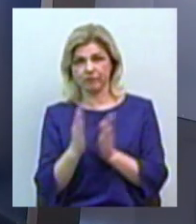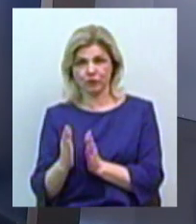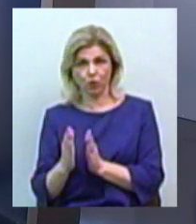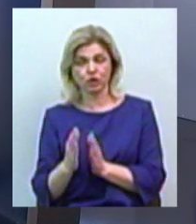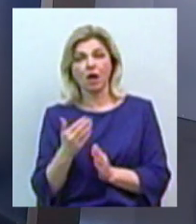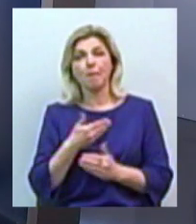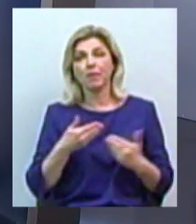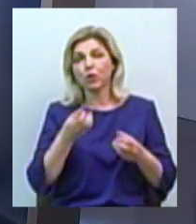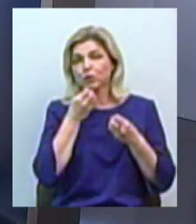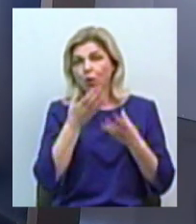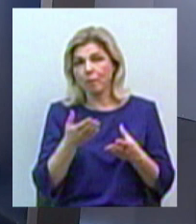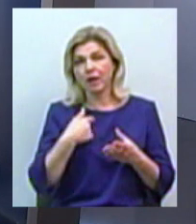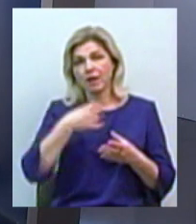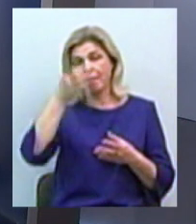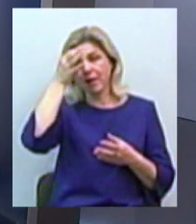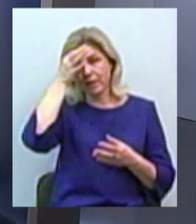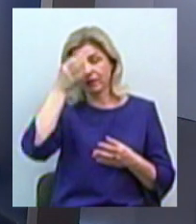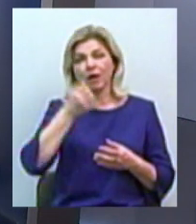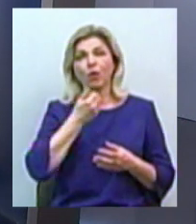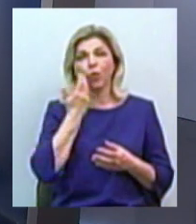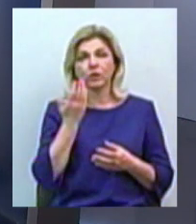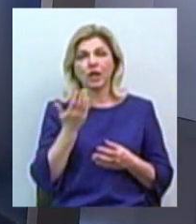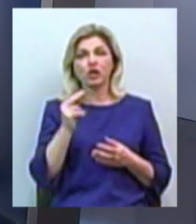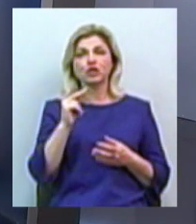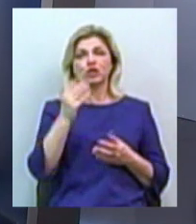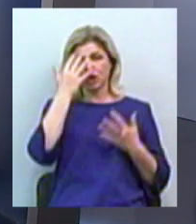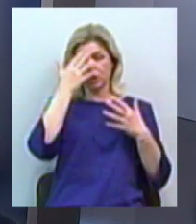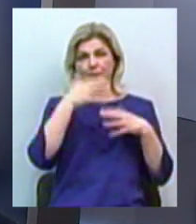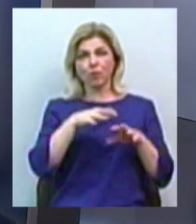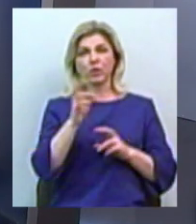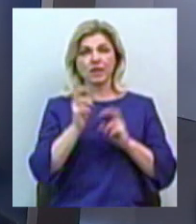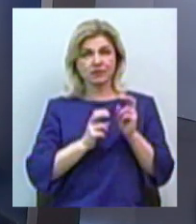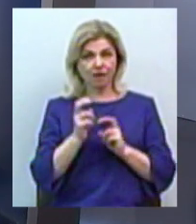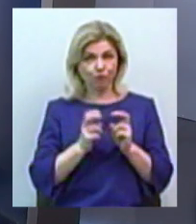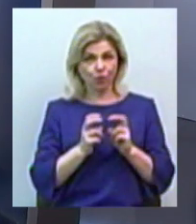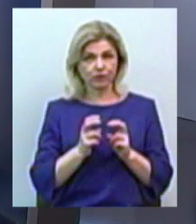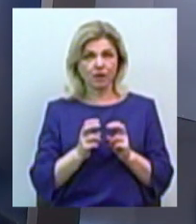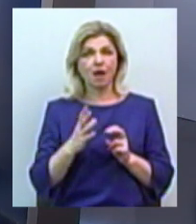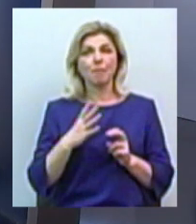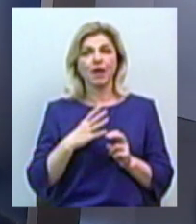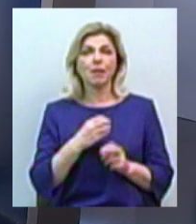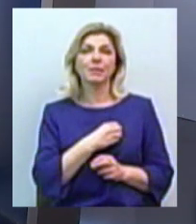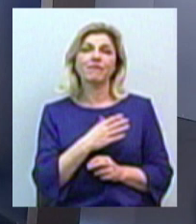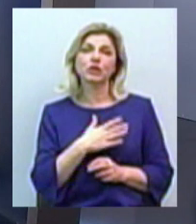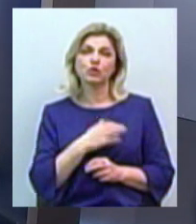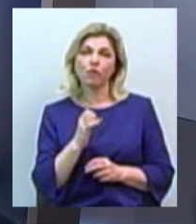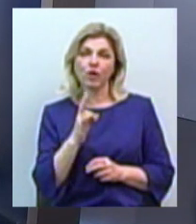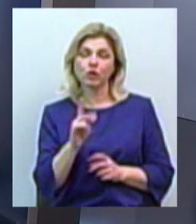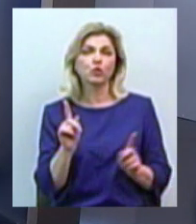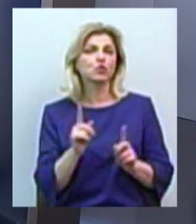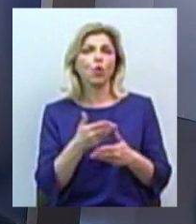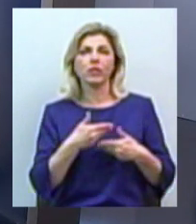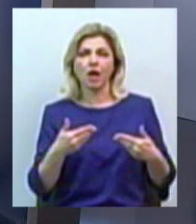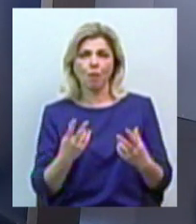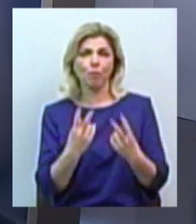дуже добре, наприклад, я пам'ятаю, коли ЧСЗ, Чорноморський суднобудівний завод, був приватизований, і що нам обіцяли, і